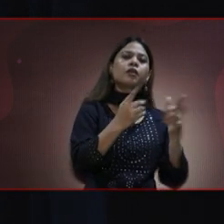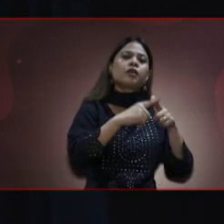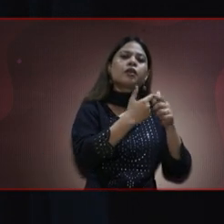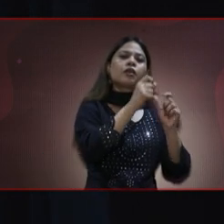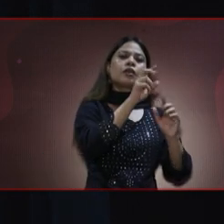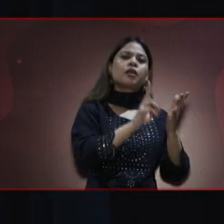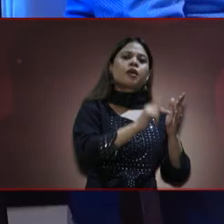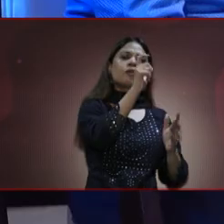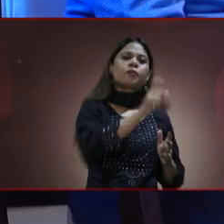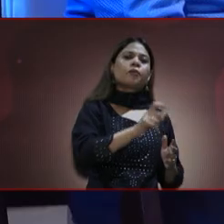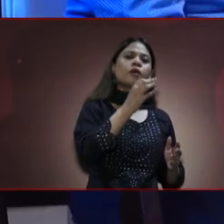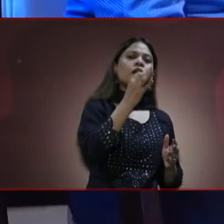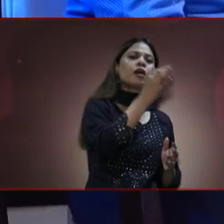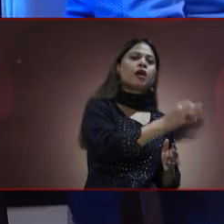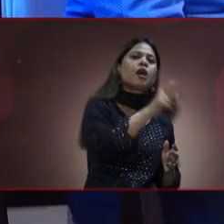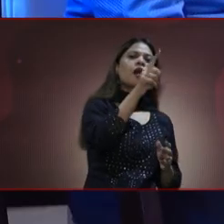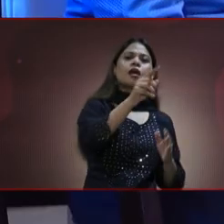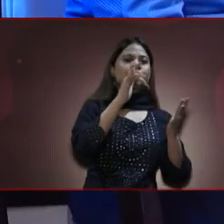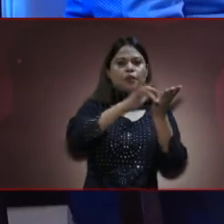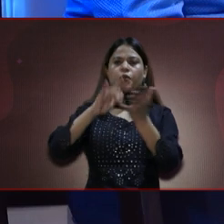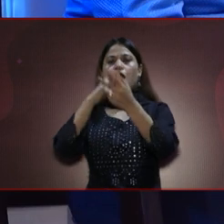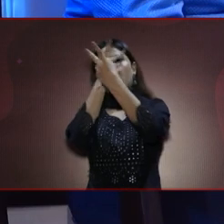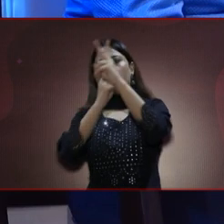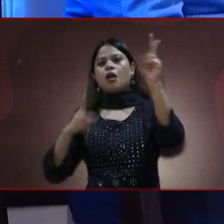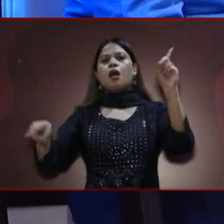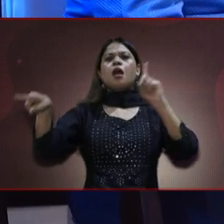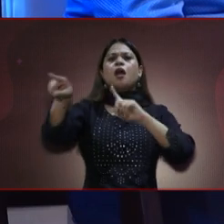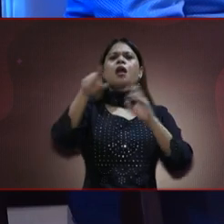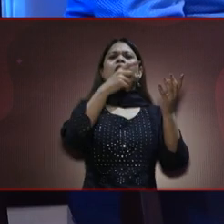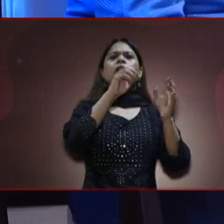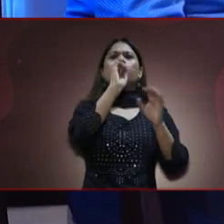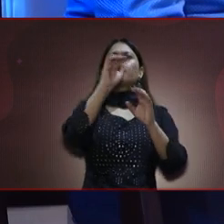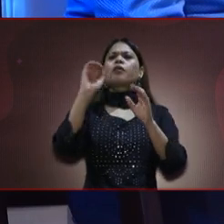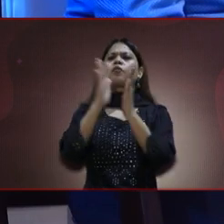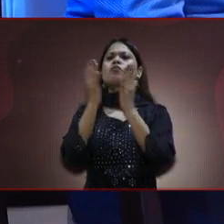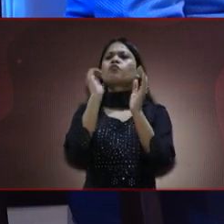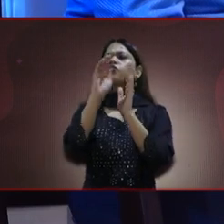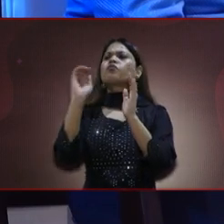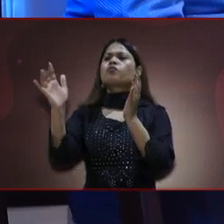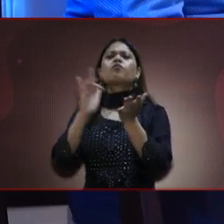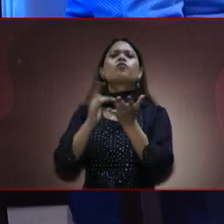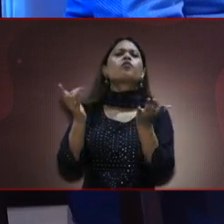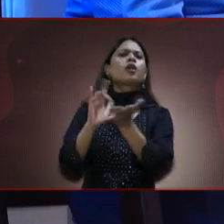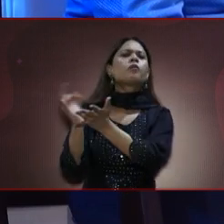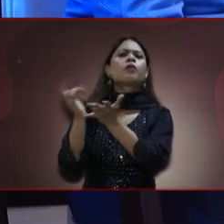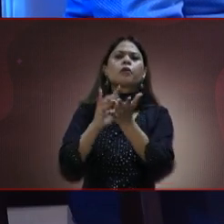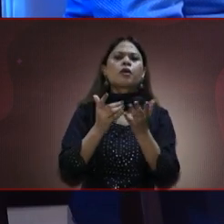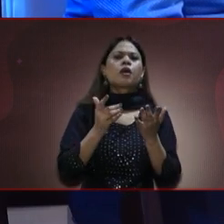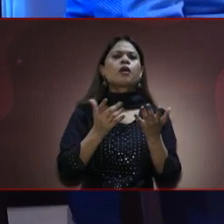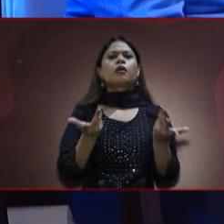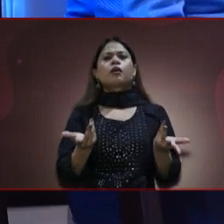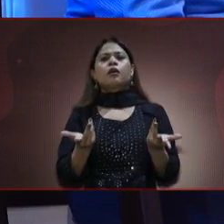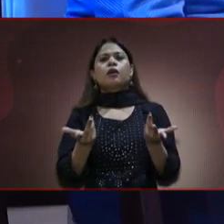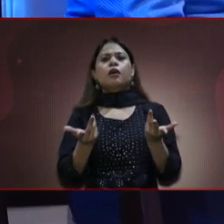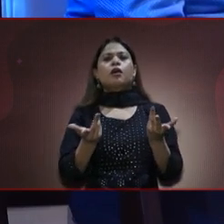पे NCERT की किताब पहुंचा पाओगे, उन्होंने कहा कि हमारी देखो ये सब कुछ कोइंसिडेंस